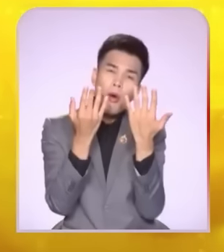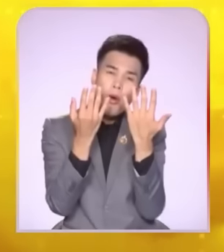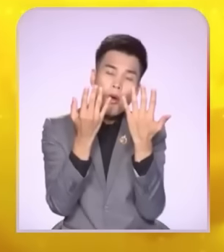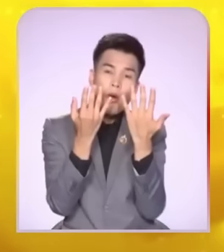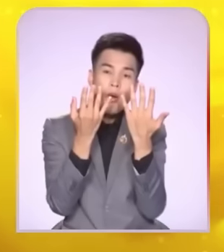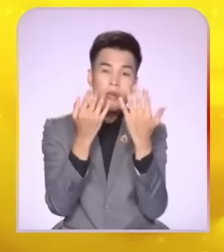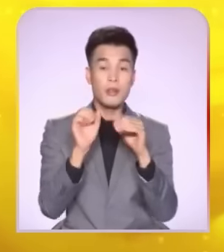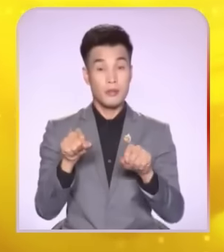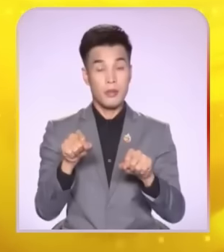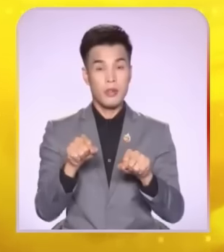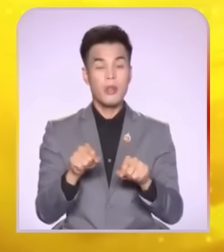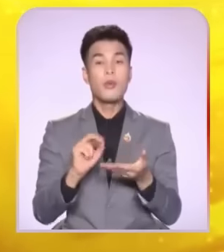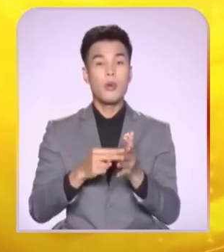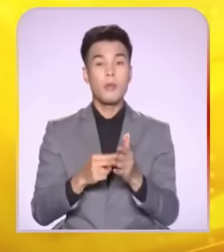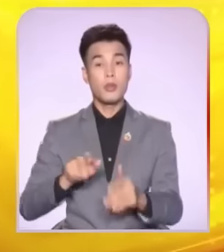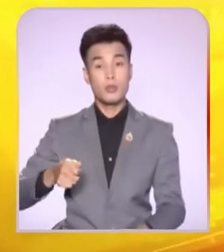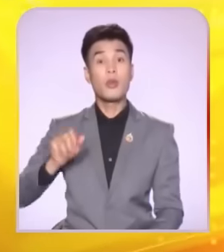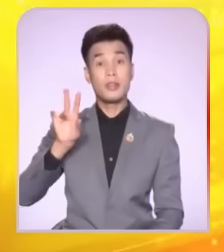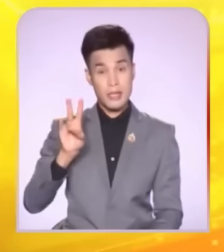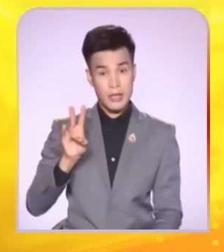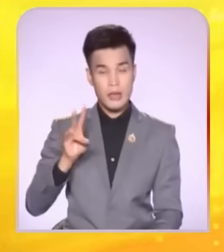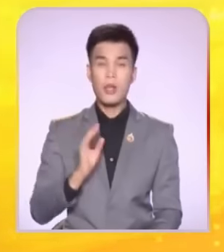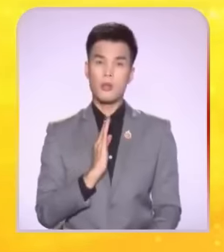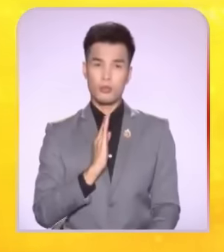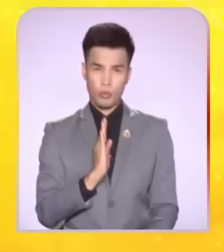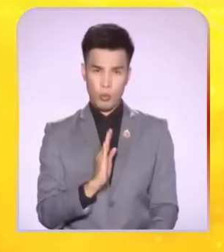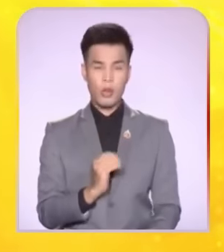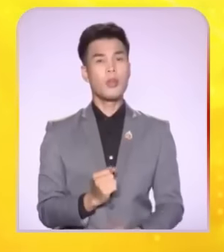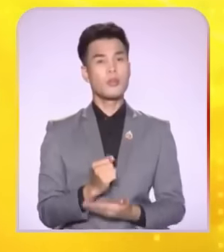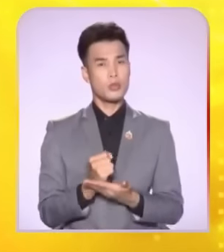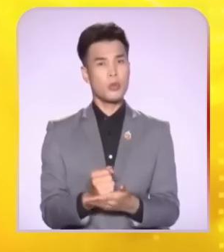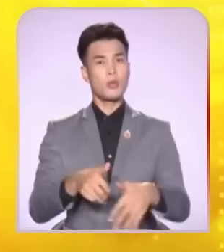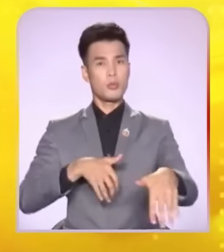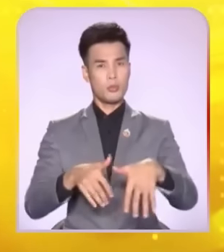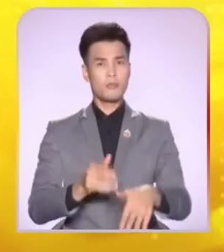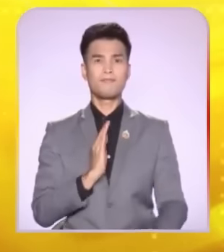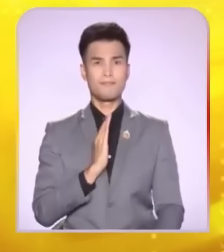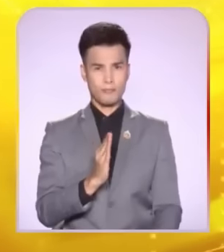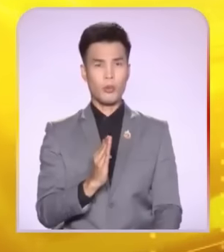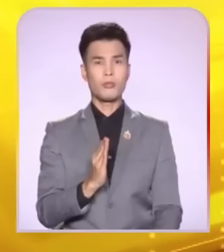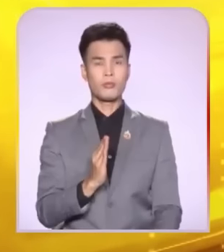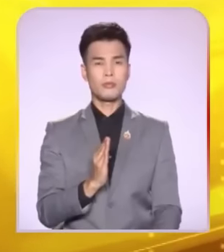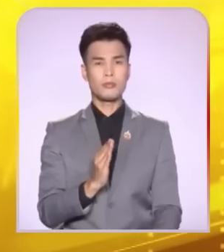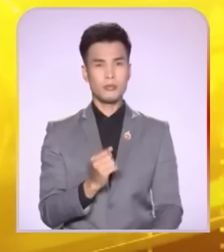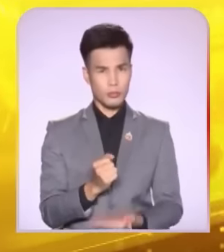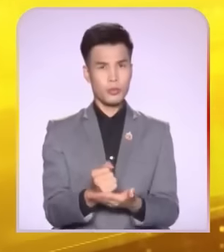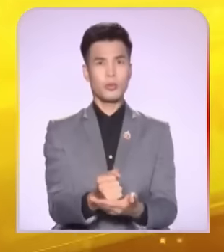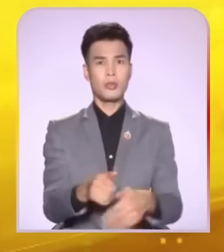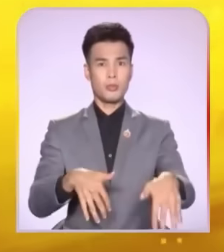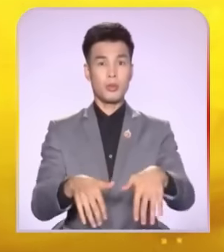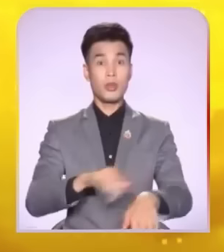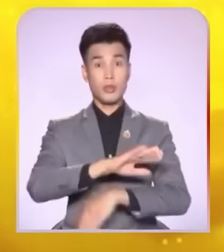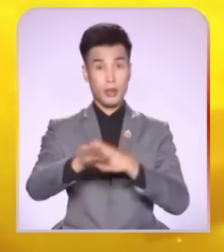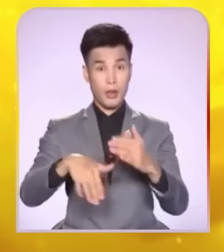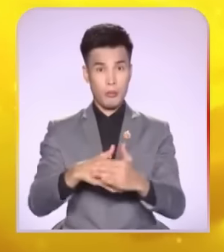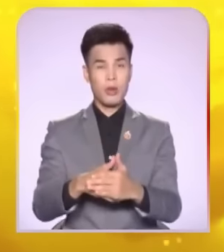แล้วอ่ะ ผมถึงบอกย้ำอีกครั้งหนึ่งว่าช่อง 7HC ของเรานะครับยืนเคียงข้างความเป็นอยู่ของประชาชนของพ่อแม่พี่น้องเพราะฉะนั้นพ่อแม่พี่น้องเ